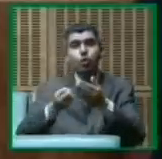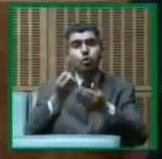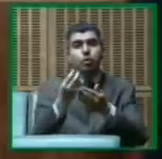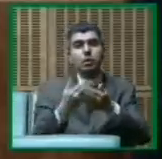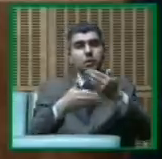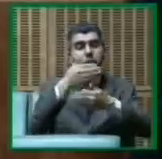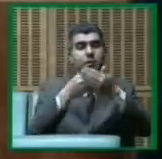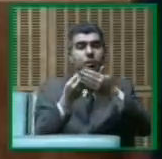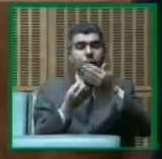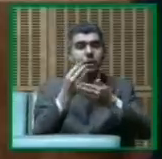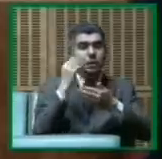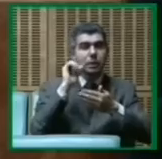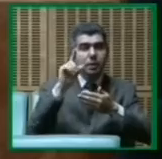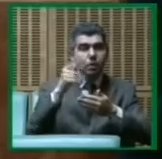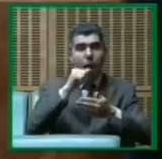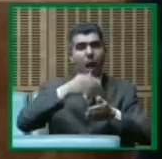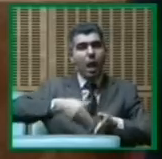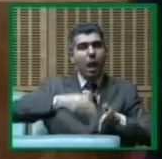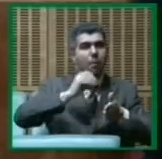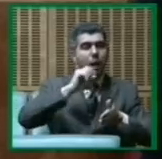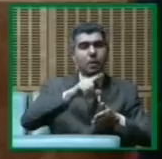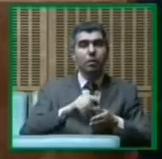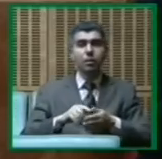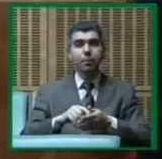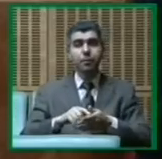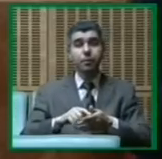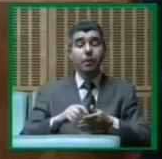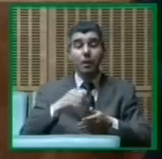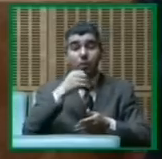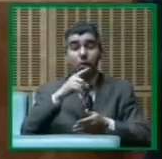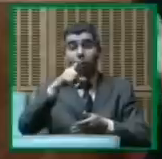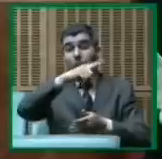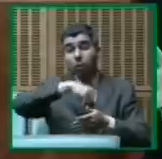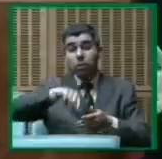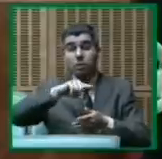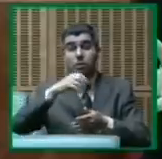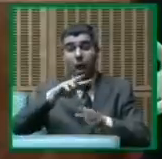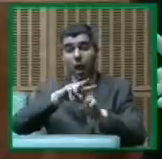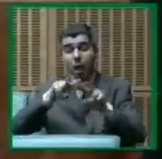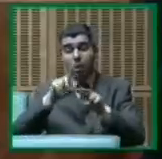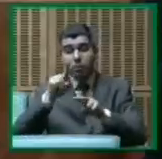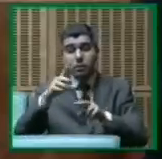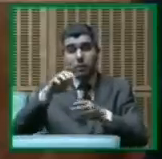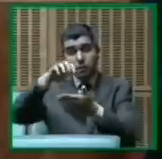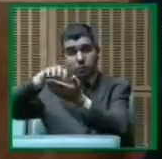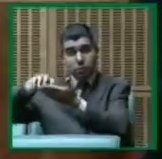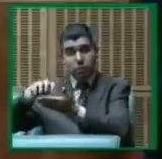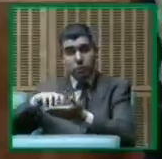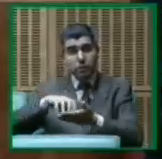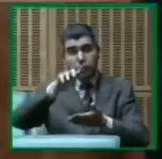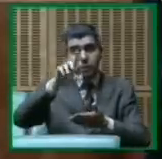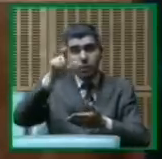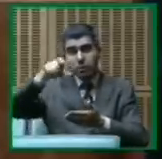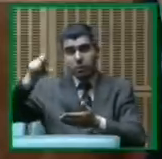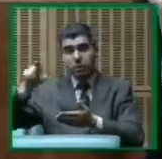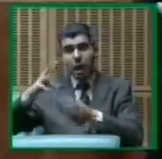وتصلح للاستهلاك اليومي. المعيار الثالث هو استفاده اكبر عدد ممكن من الساكنه، وبالخصوص بالعلم القروي